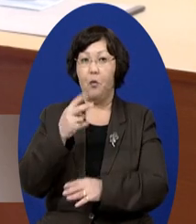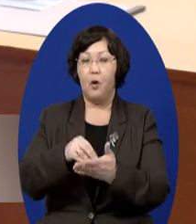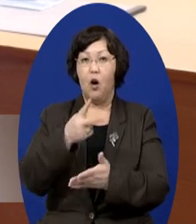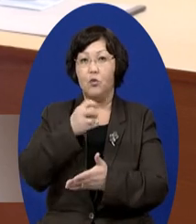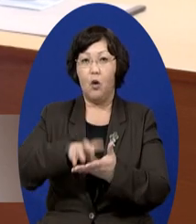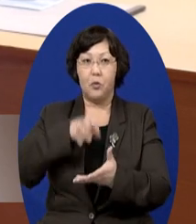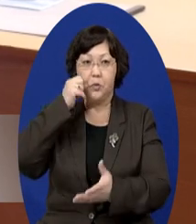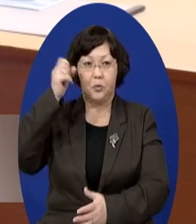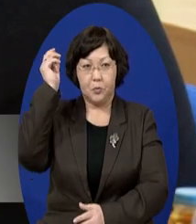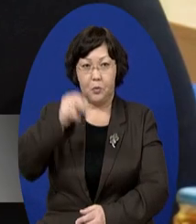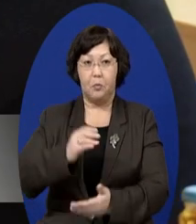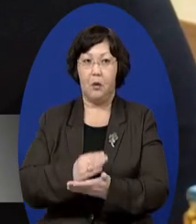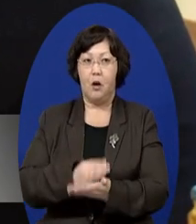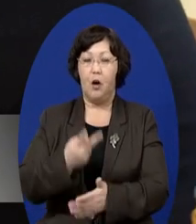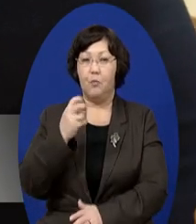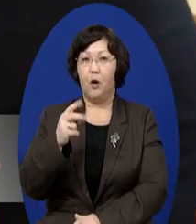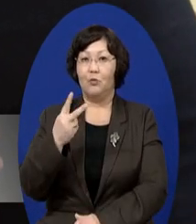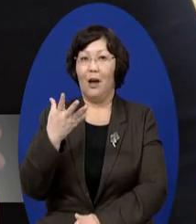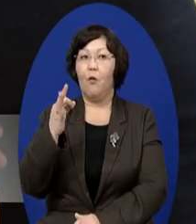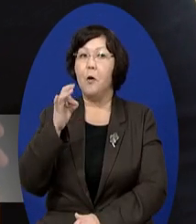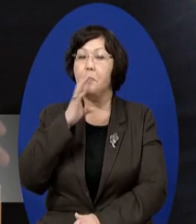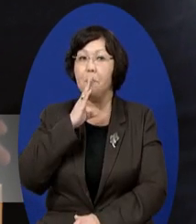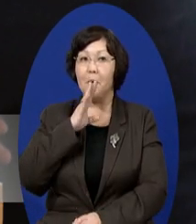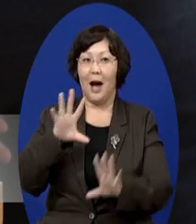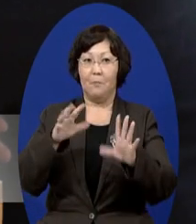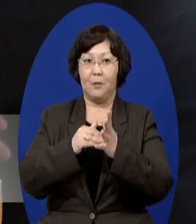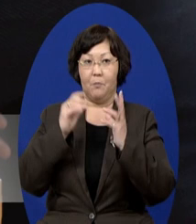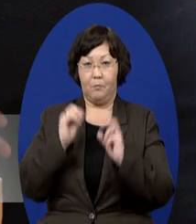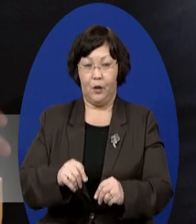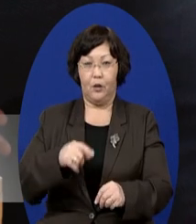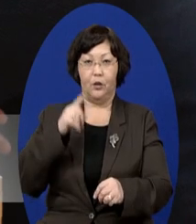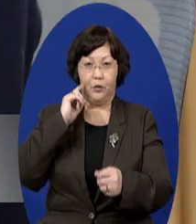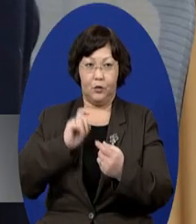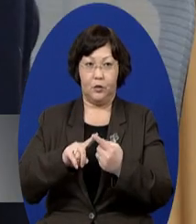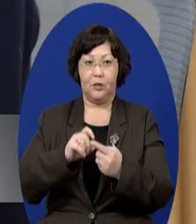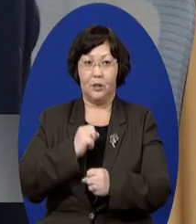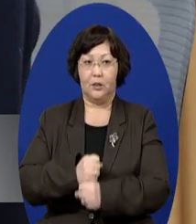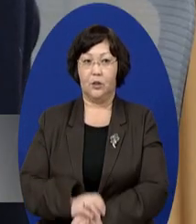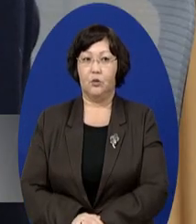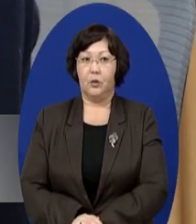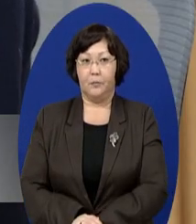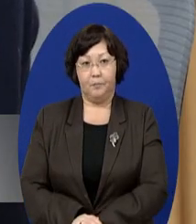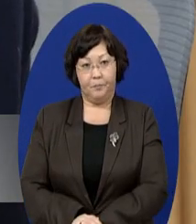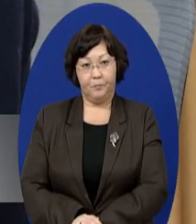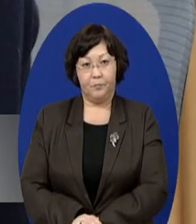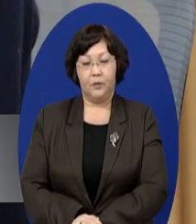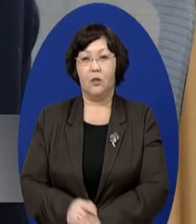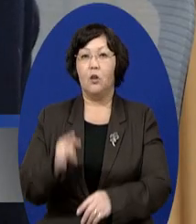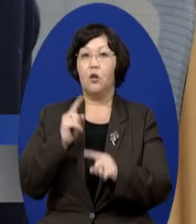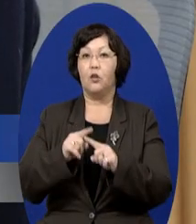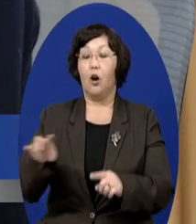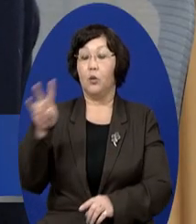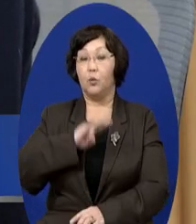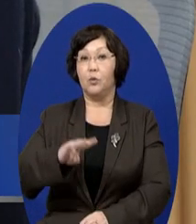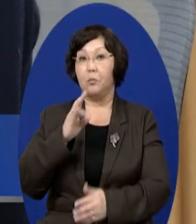оюутан суралцдаг. 2025 он гэхэд оюутны тоог 100,000-д хүрэхээр зорж байна. Гол нь энэ хөдөө орон нутгад байгаа төрийн